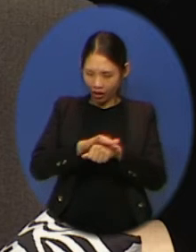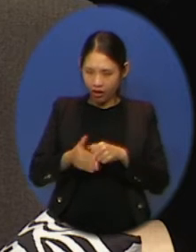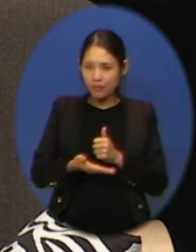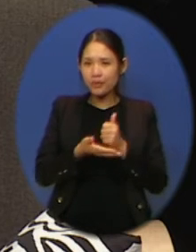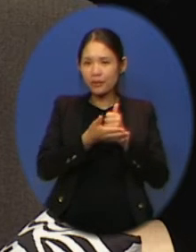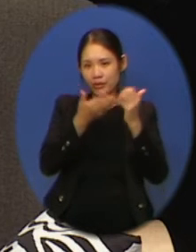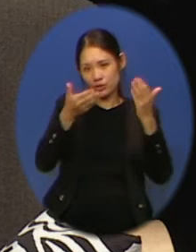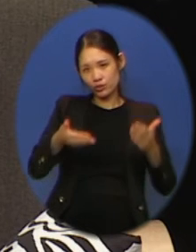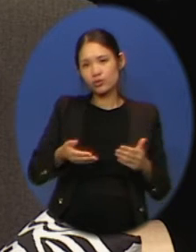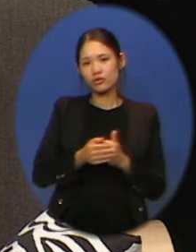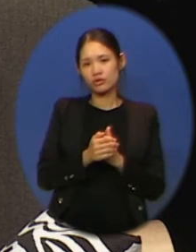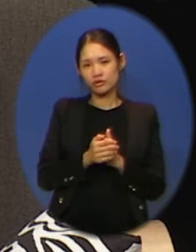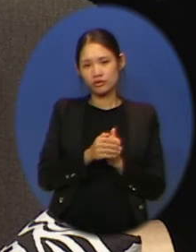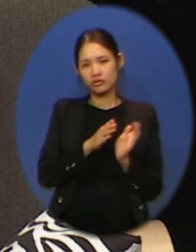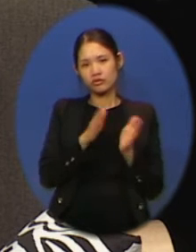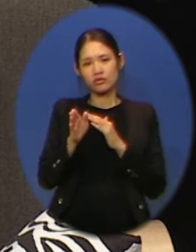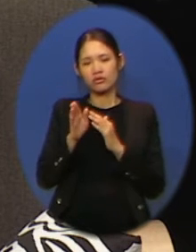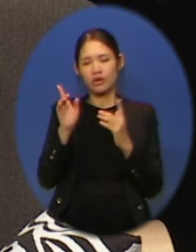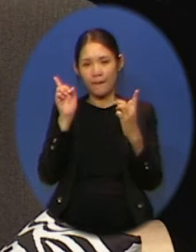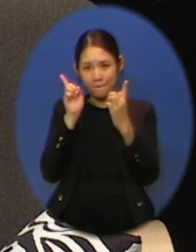받았지만은 만나서 얘기를 했더니